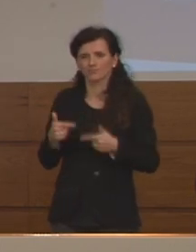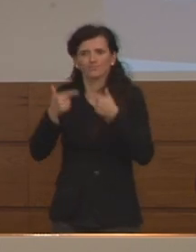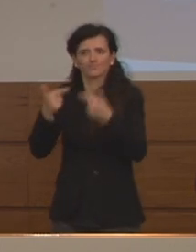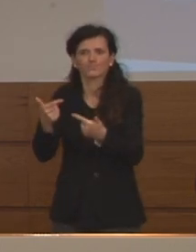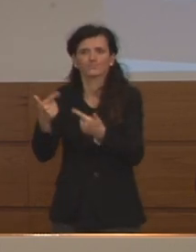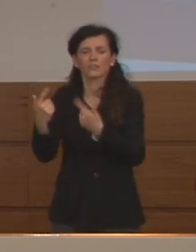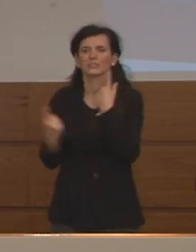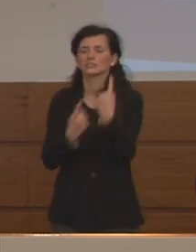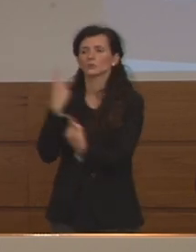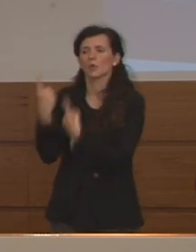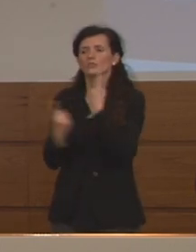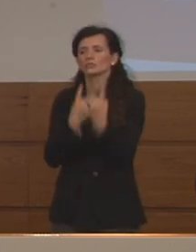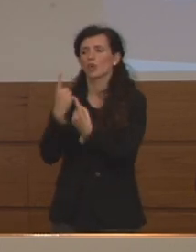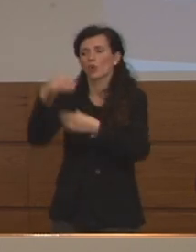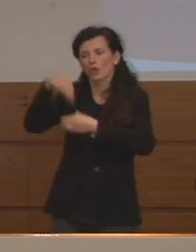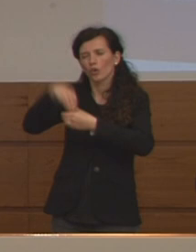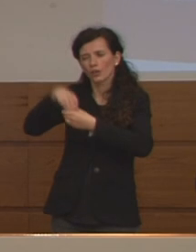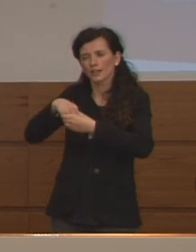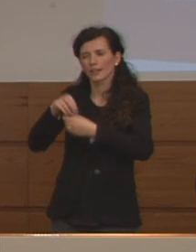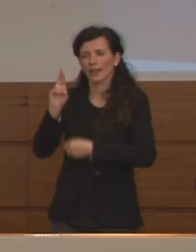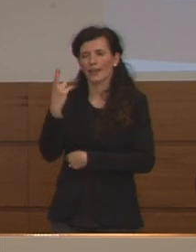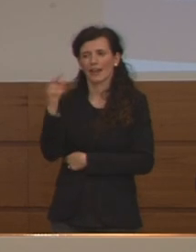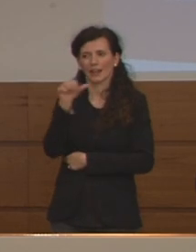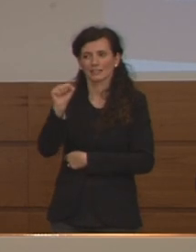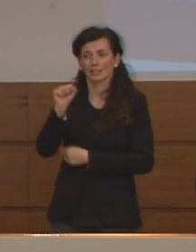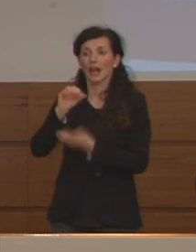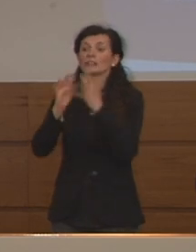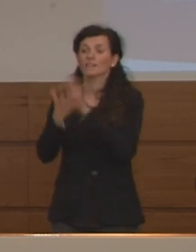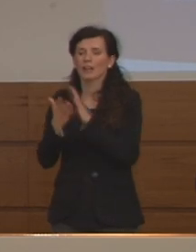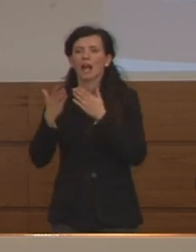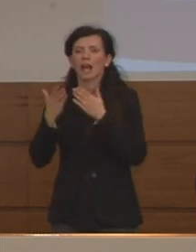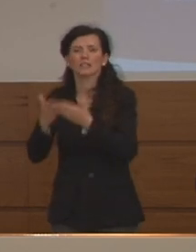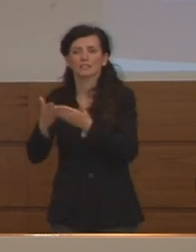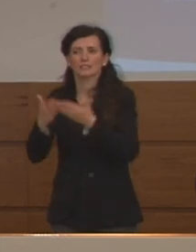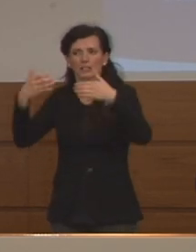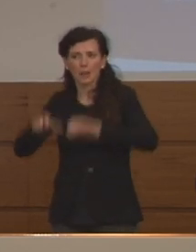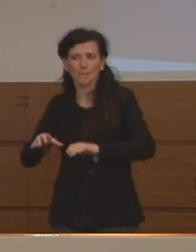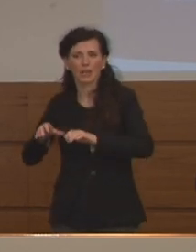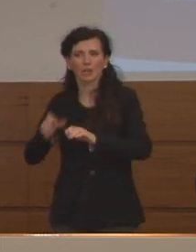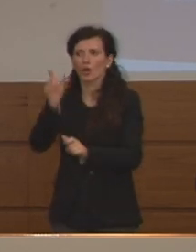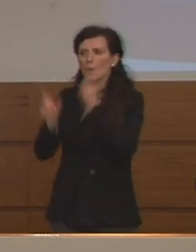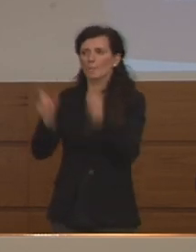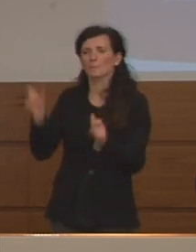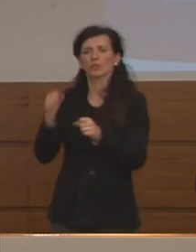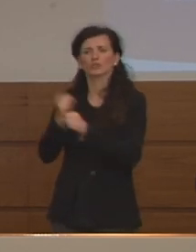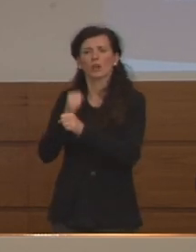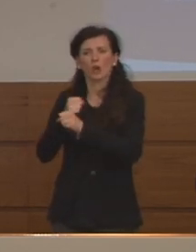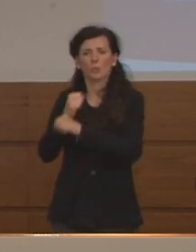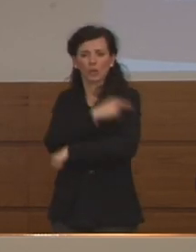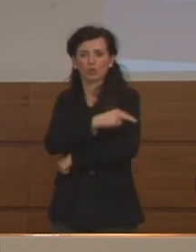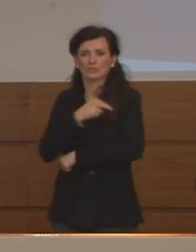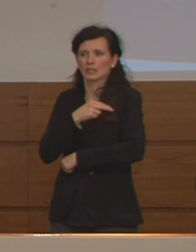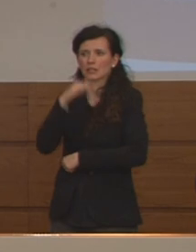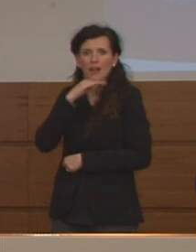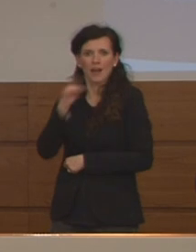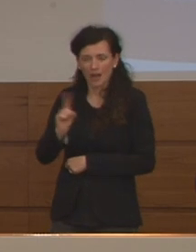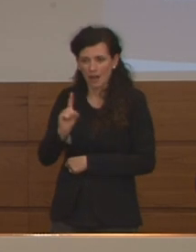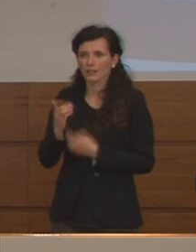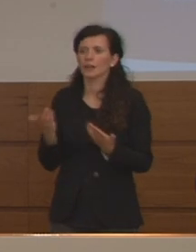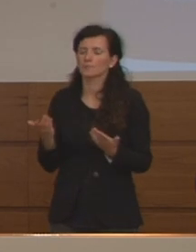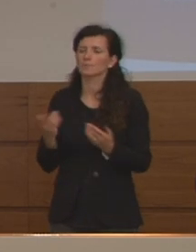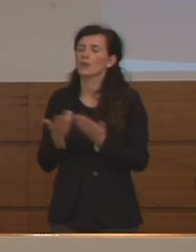situazioni anche una carenza nell'assistenza a persone non autosufficienti mi